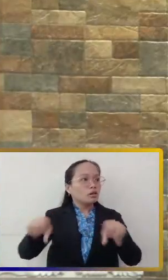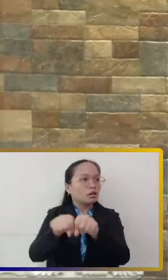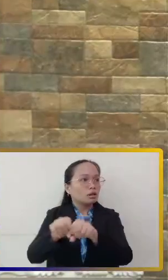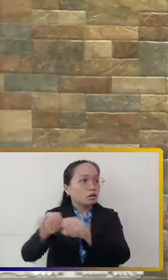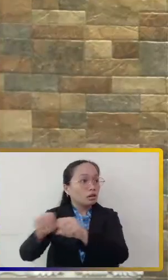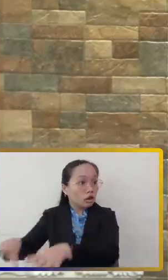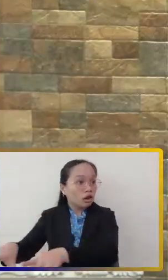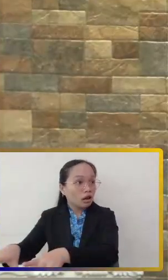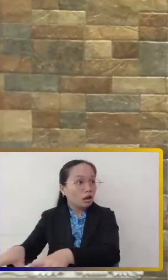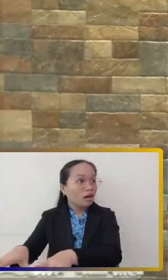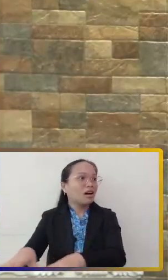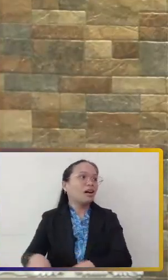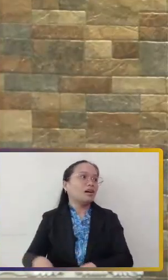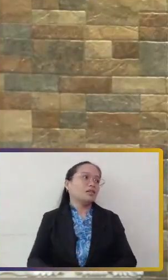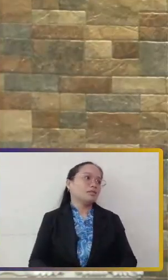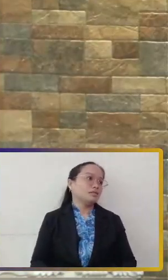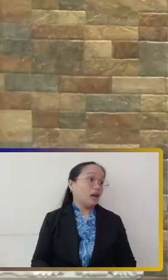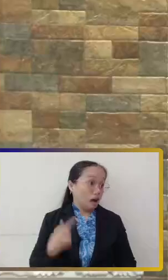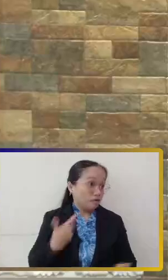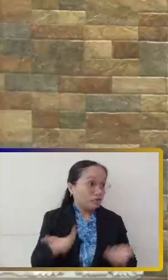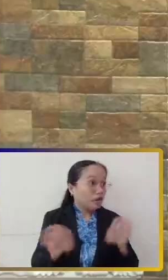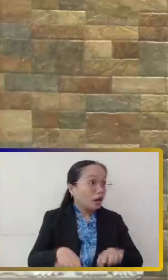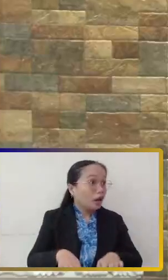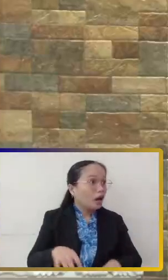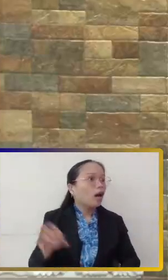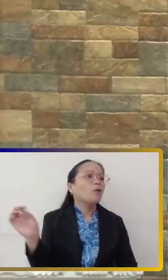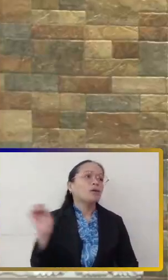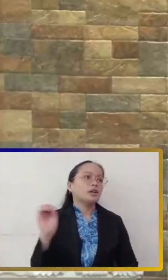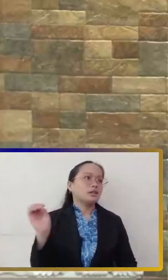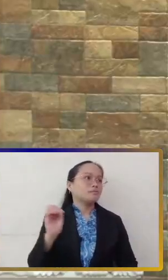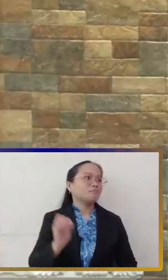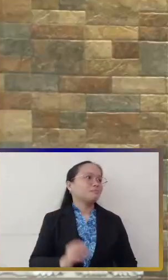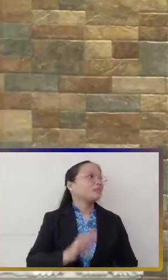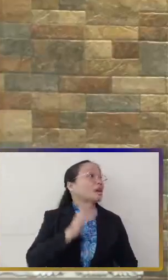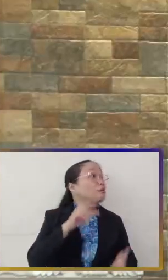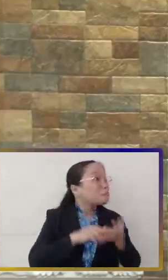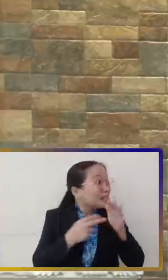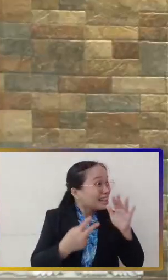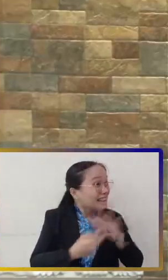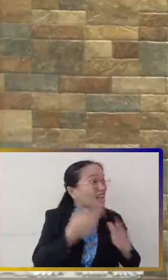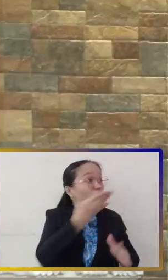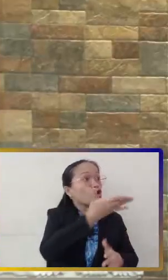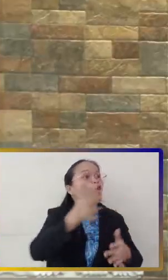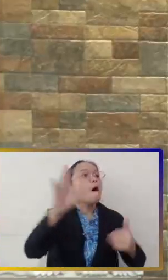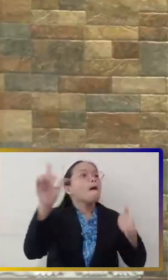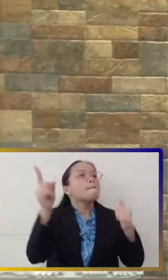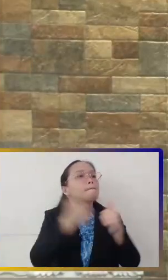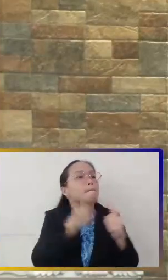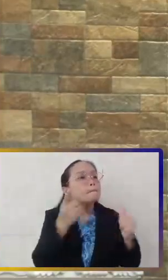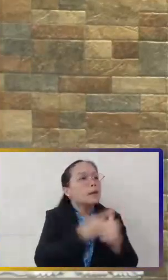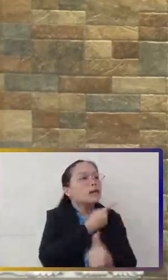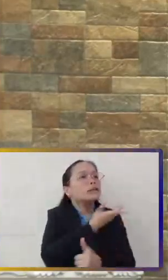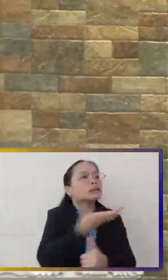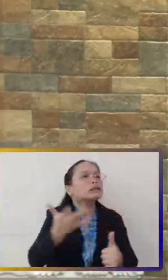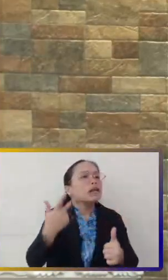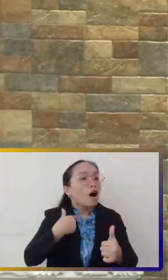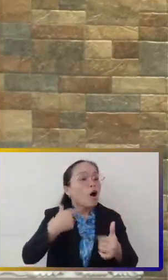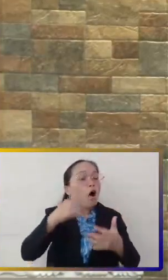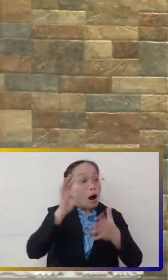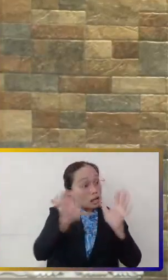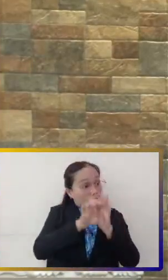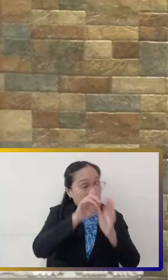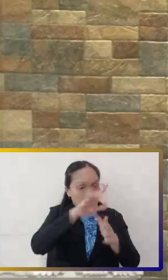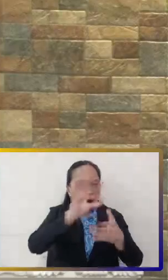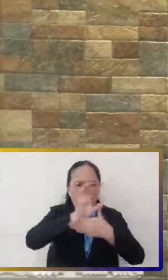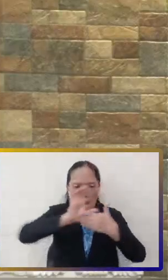Not until na ilagay mo ang sarili mo doon sa lahat ng mga kagamitan doon sa gym. Kumpletong